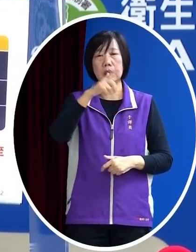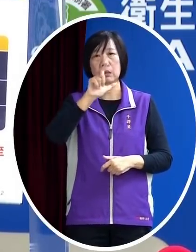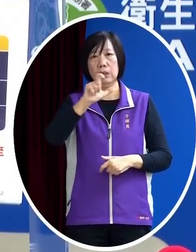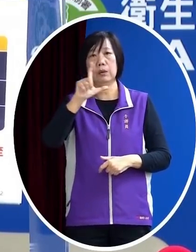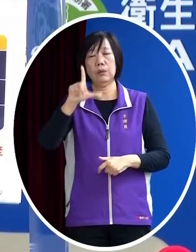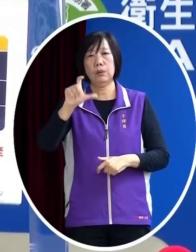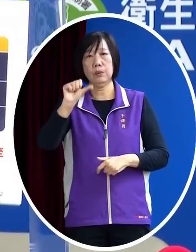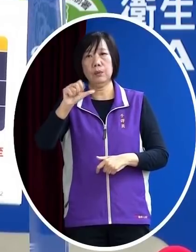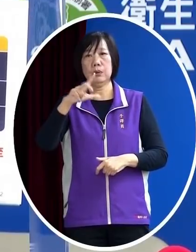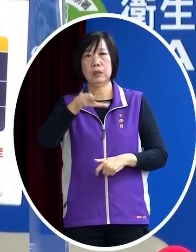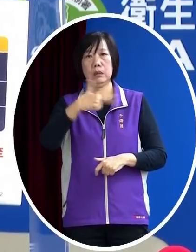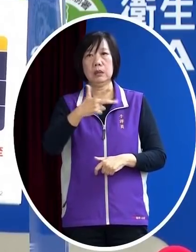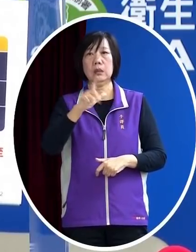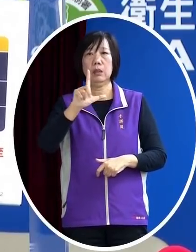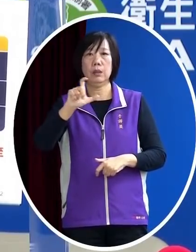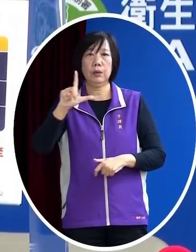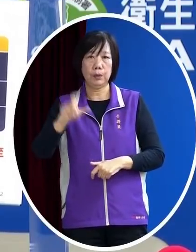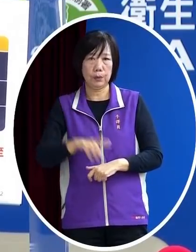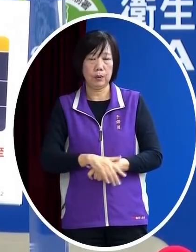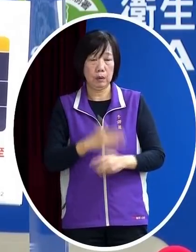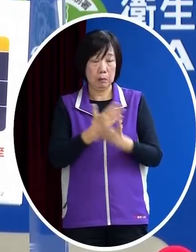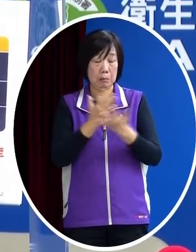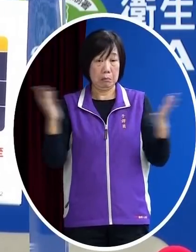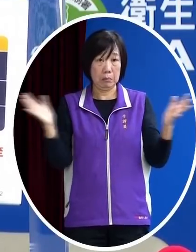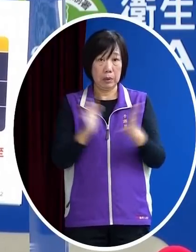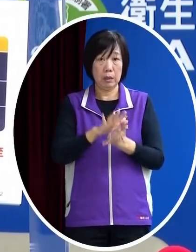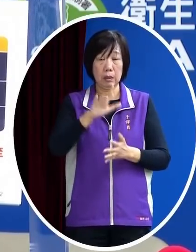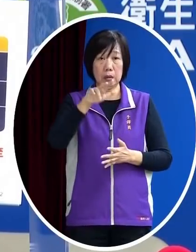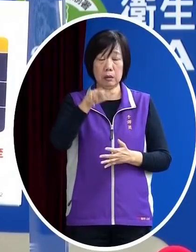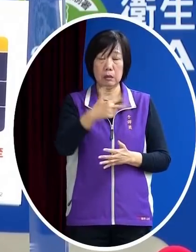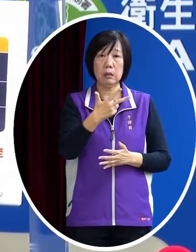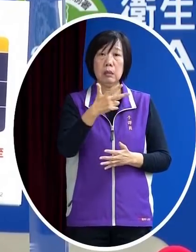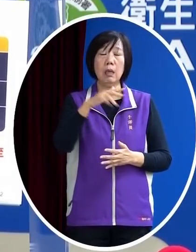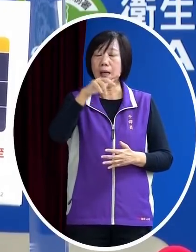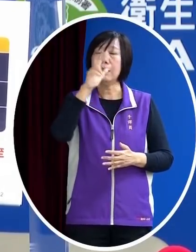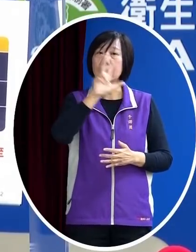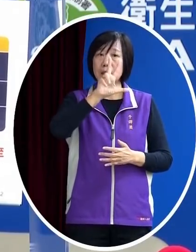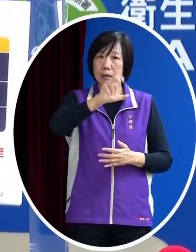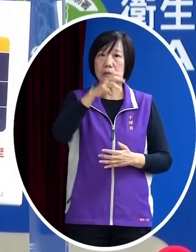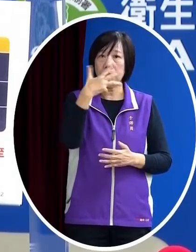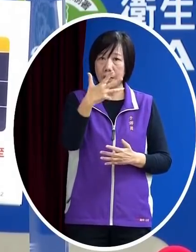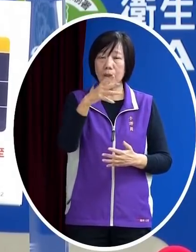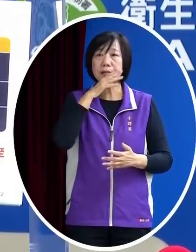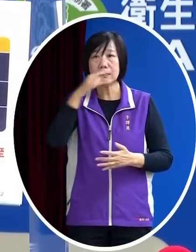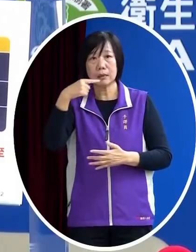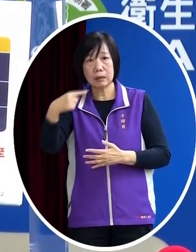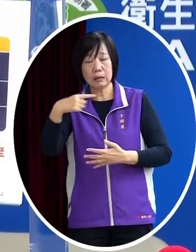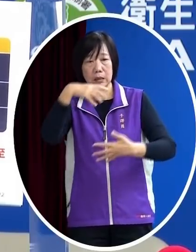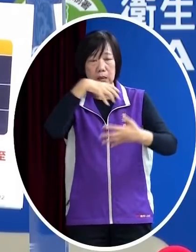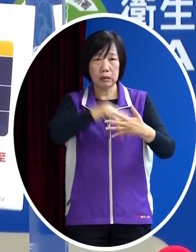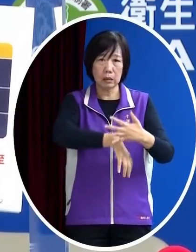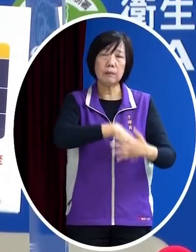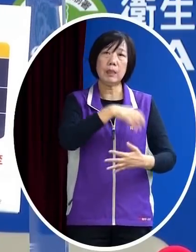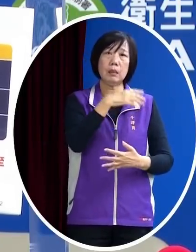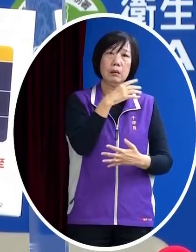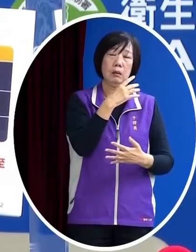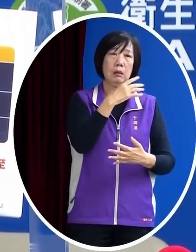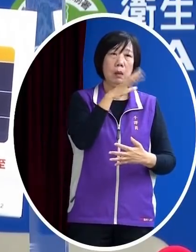765、766，78人都检验是阴性，那还有6人在检验中，10人待裁